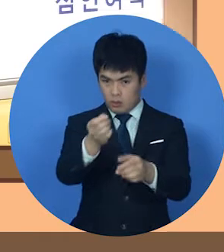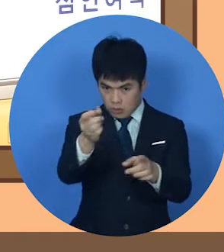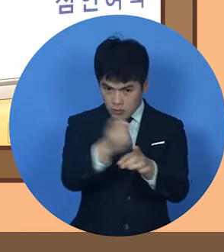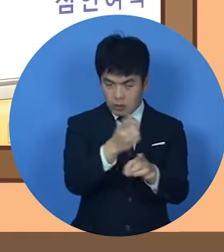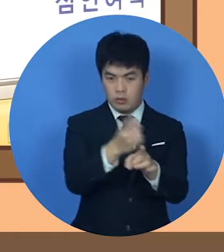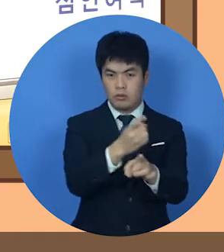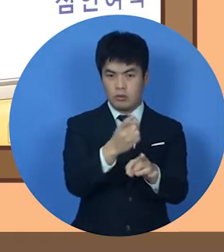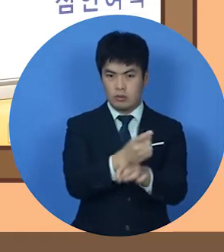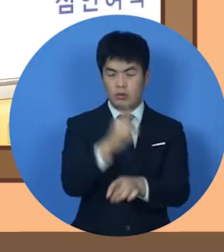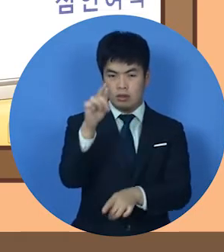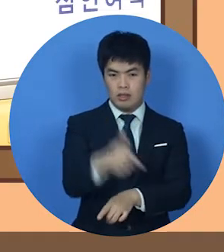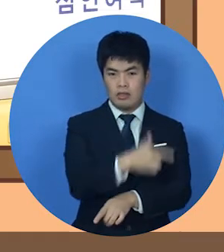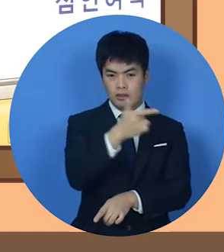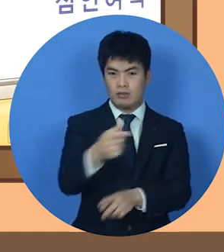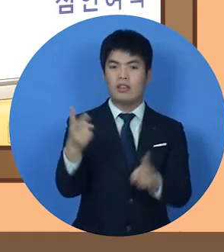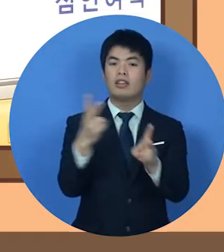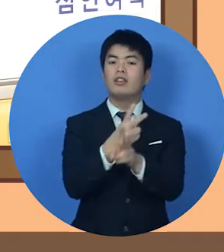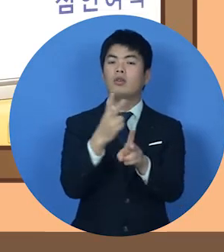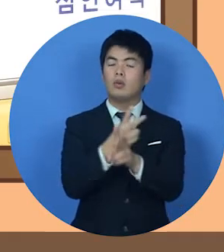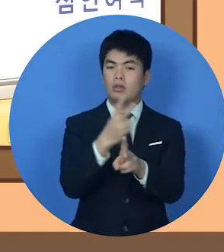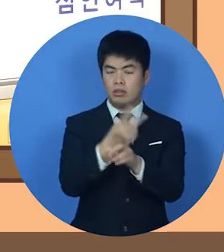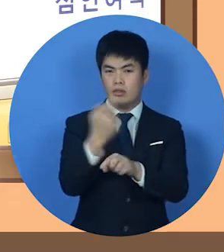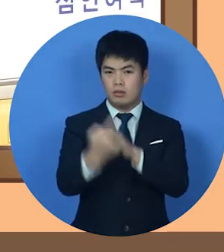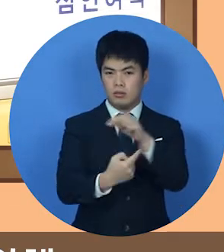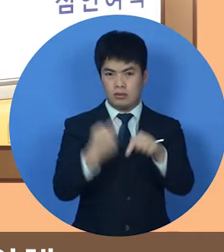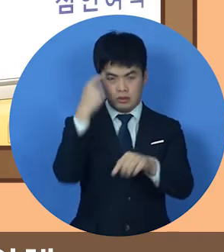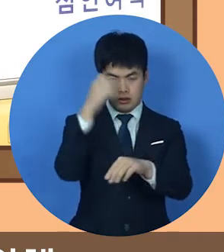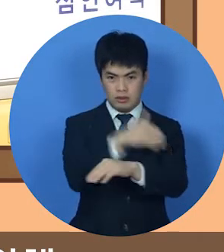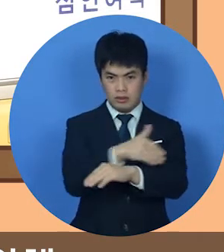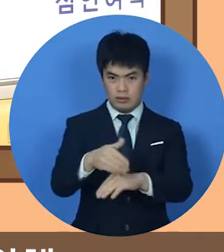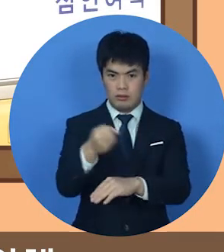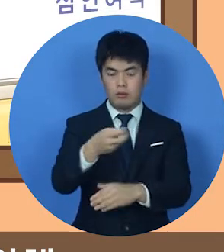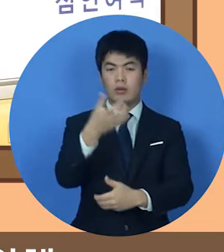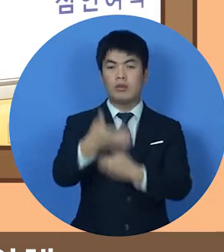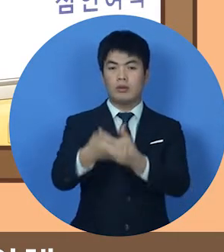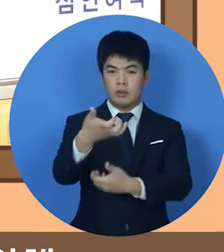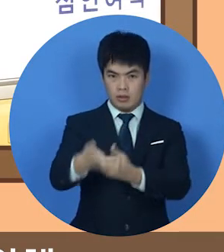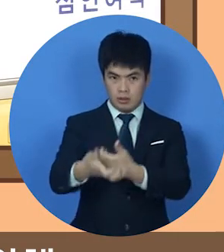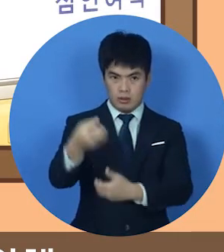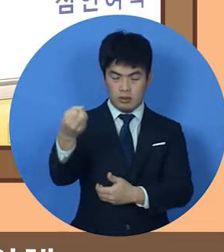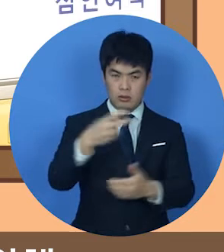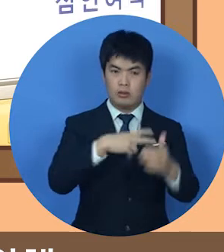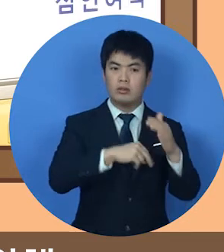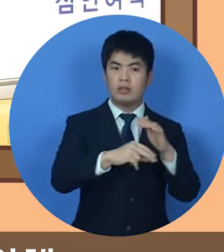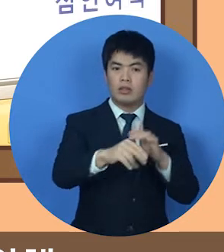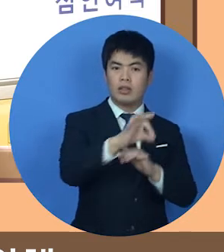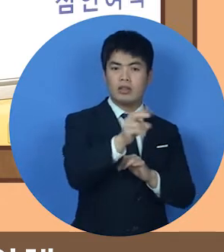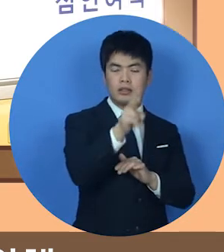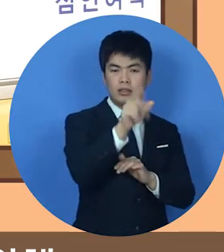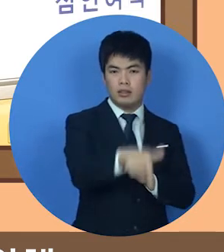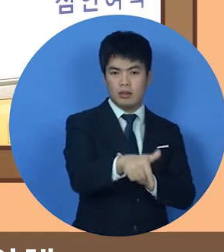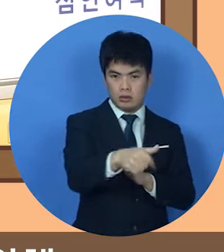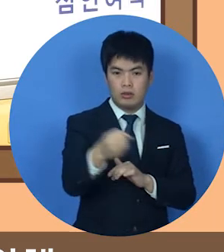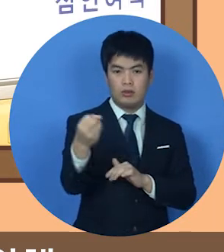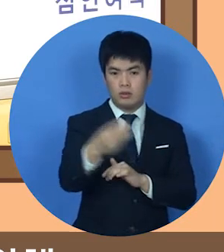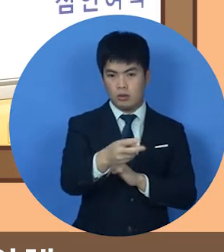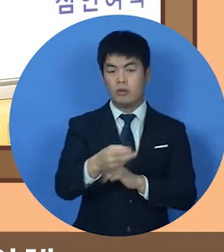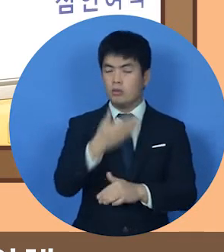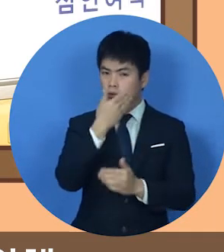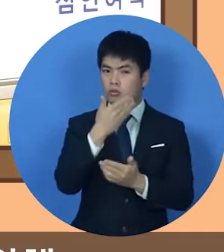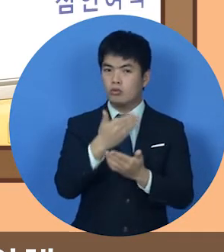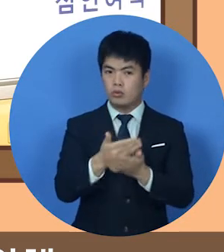정비하고 1일 2교대 시범 운영하기로 했는데요. 또한 터미널과 역사, KTX 등 주요 시내버스